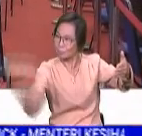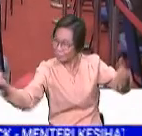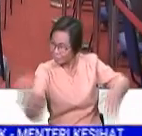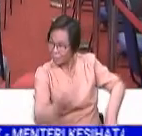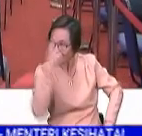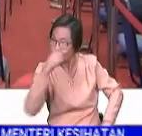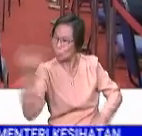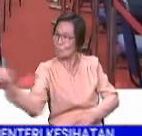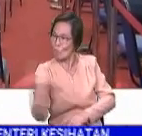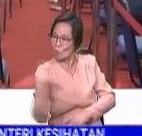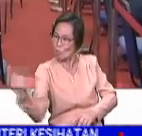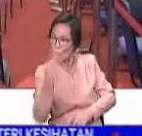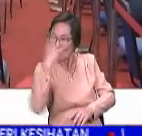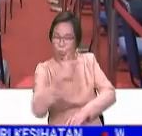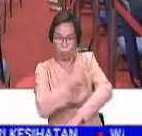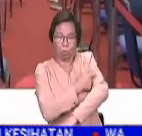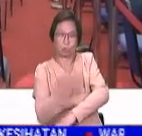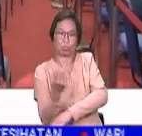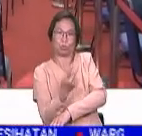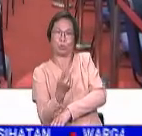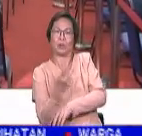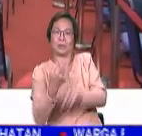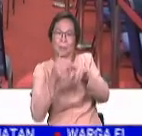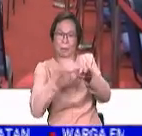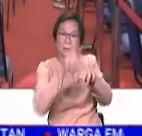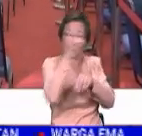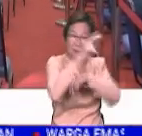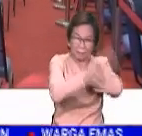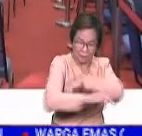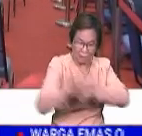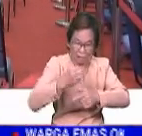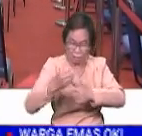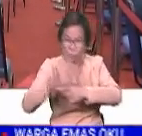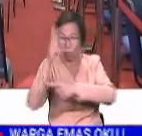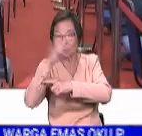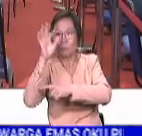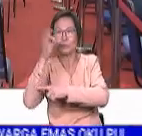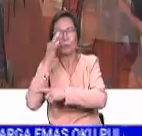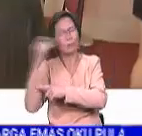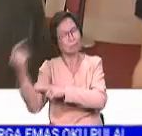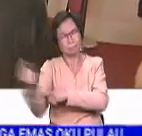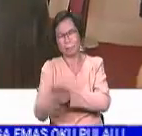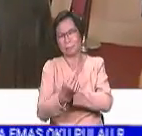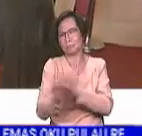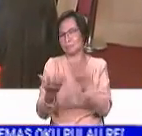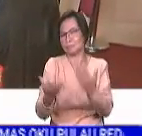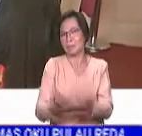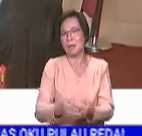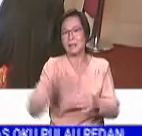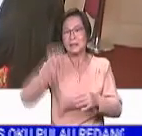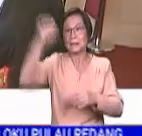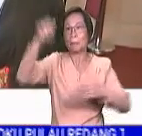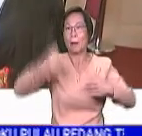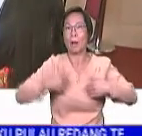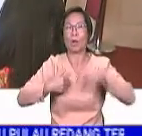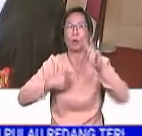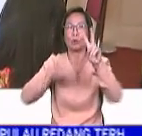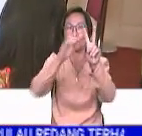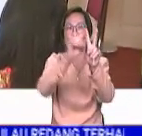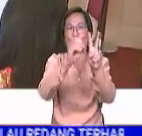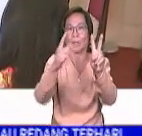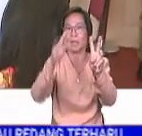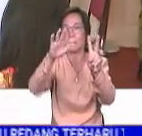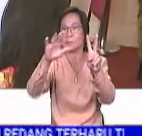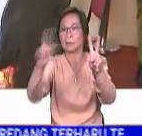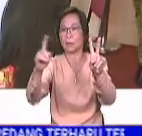Bachsin kedua-duanya lah sama daripada kerajaan negeri dan juga Kerajaan persekutuan jelasnya Sabah mempunyai